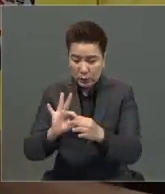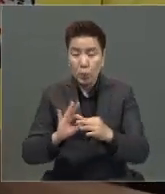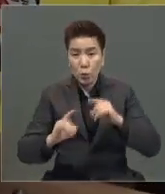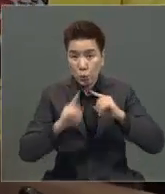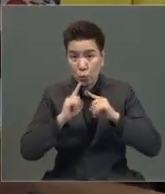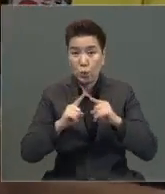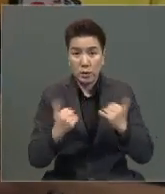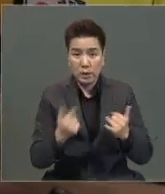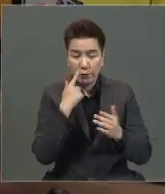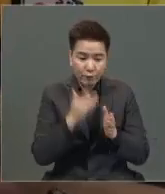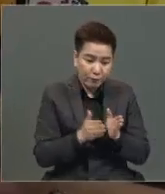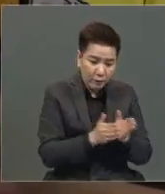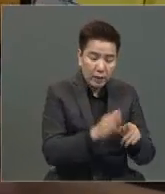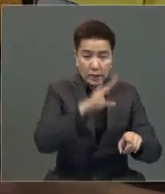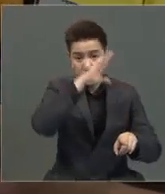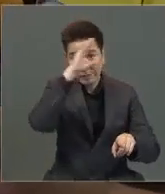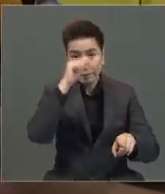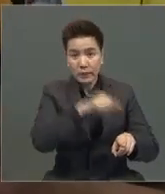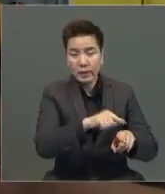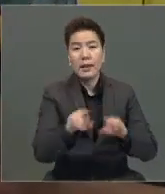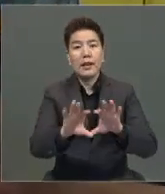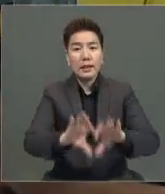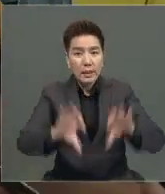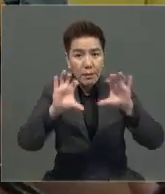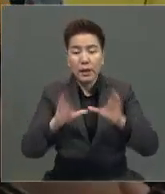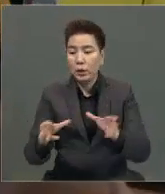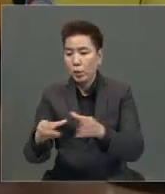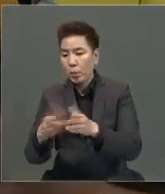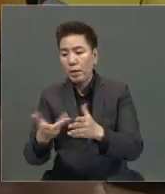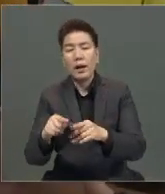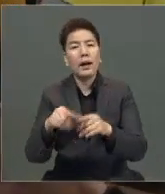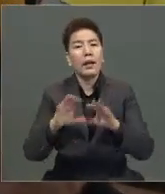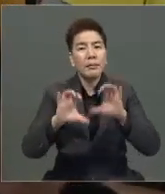ทุกฝ่ายท่านประธานชวนก็ดีรัฐบาลก็ดีวิปก็ดีก็กำลังคุยกันอยู่